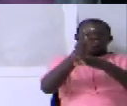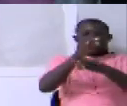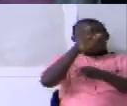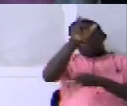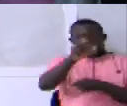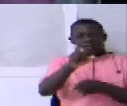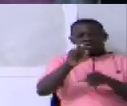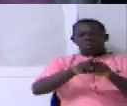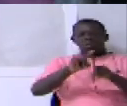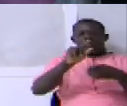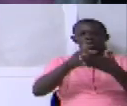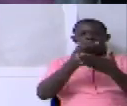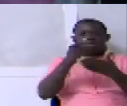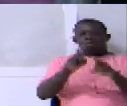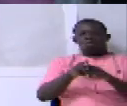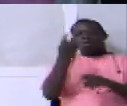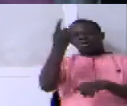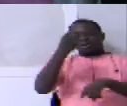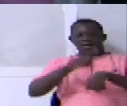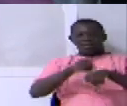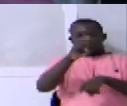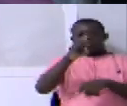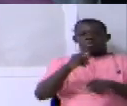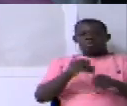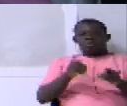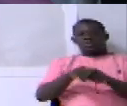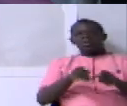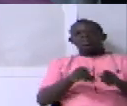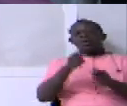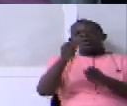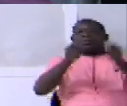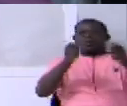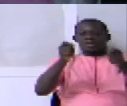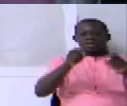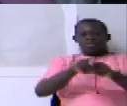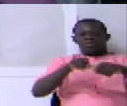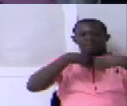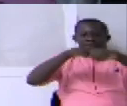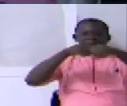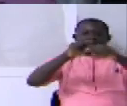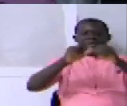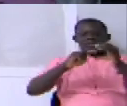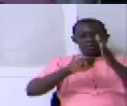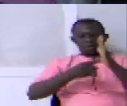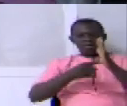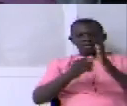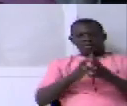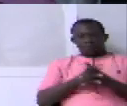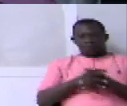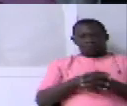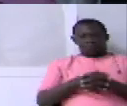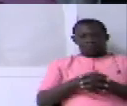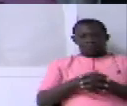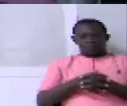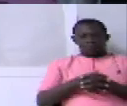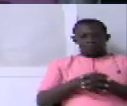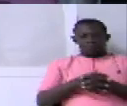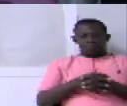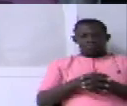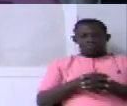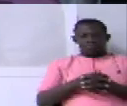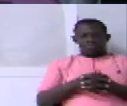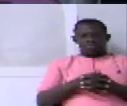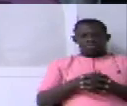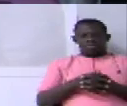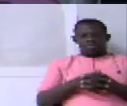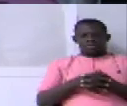or at one time you were a manager of the training center? Fodum ikata karandir la damanneti bang